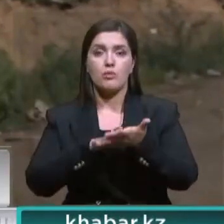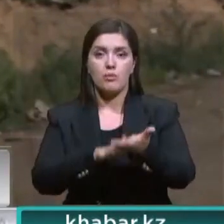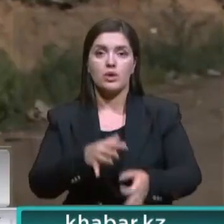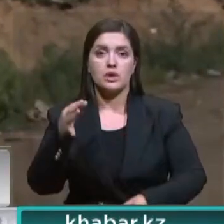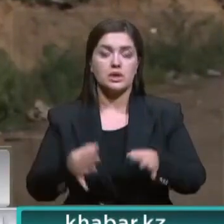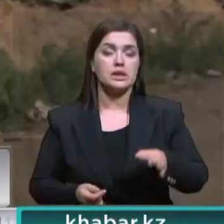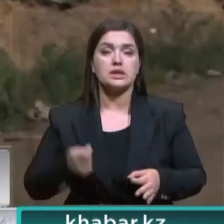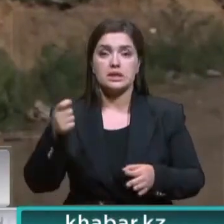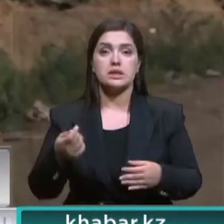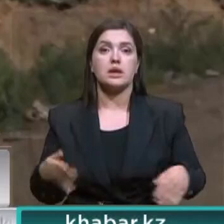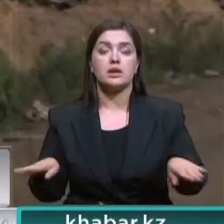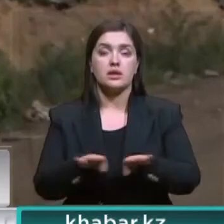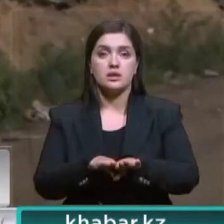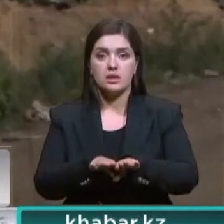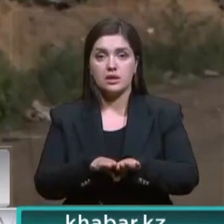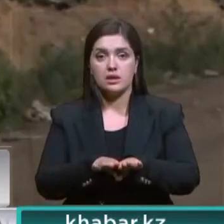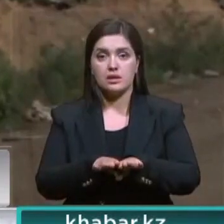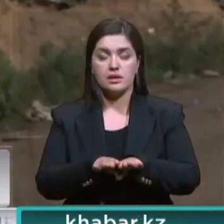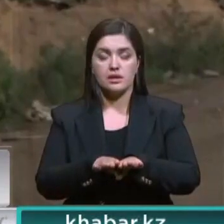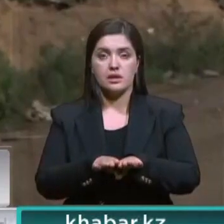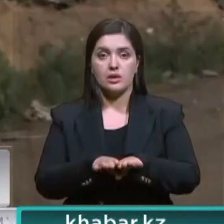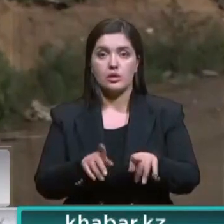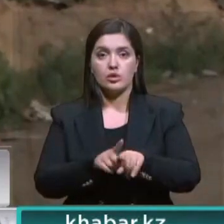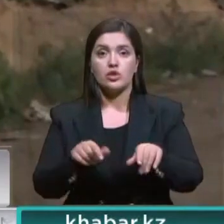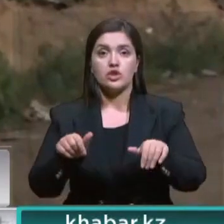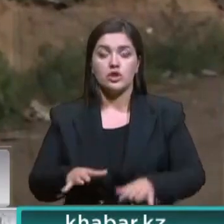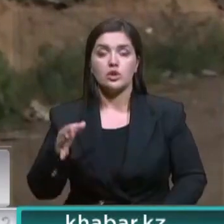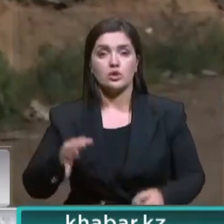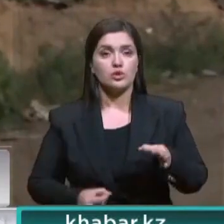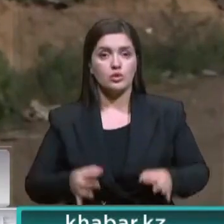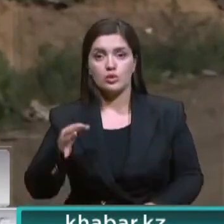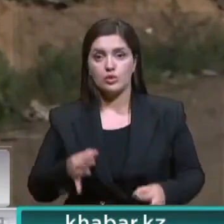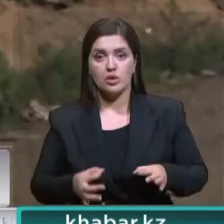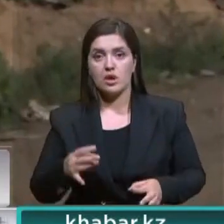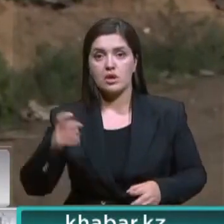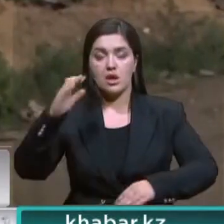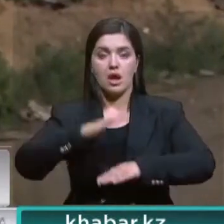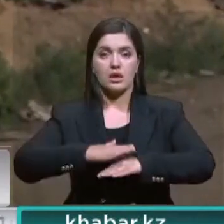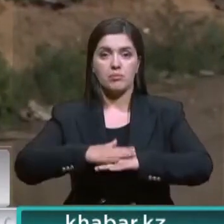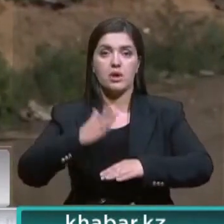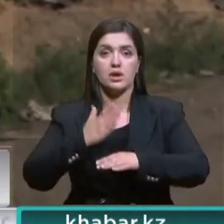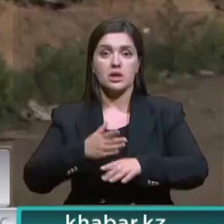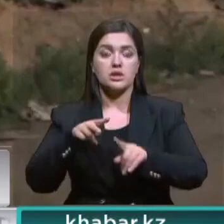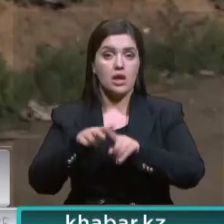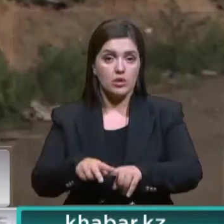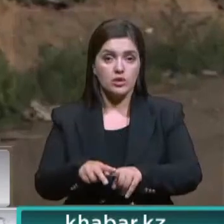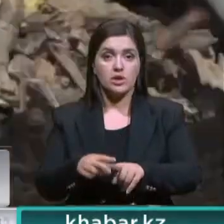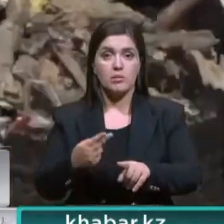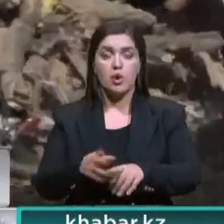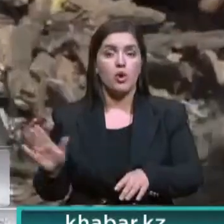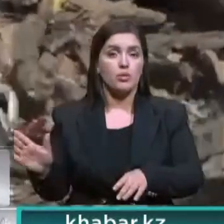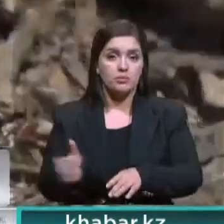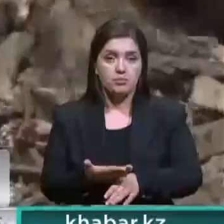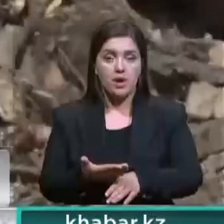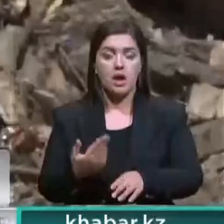закрытии данного участка. Более того, согласно решению суда, на акимат наложена обязанность ликвидировать данную свалку.